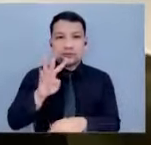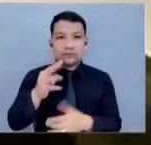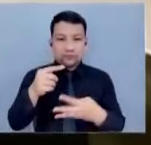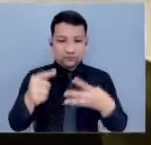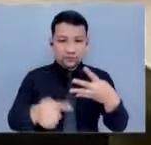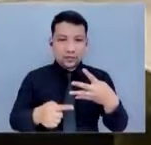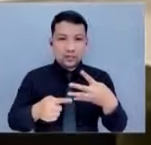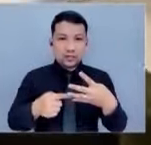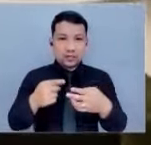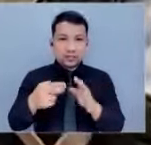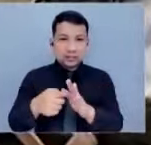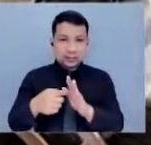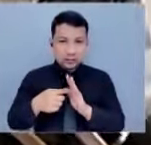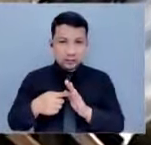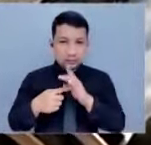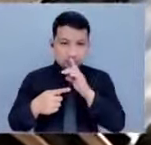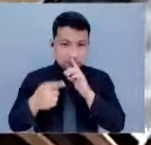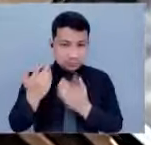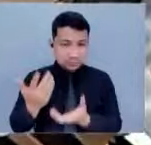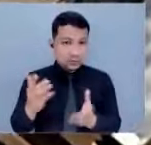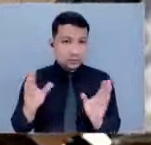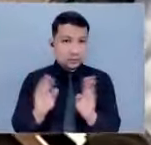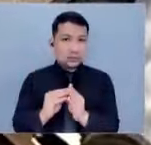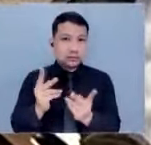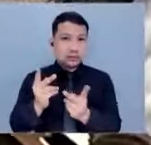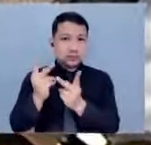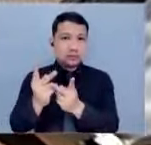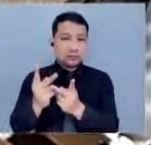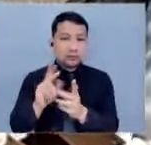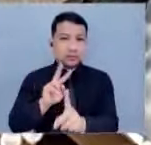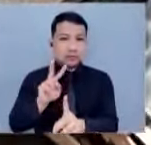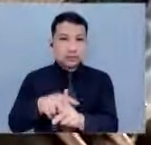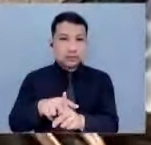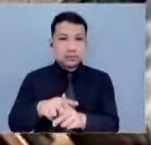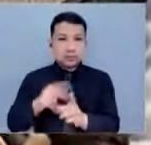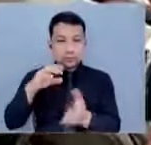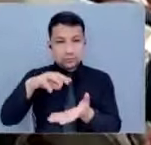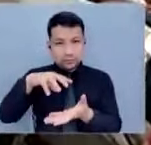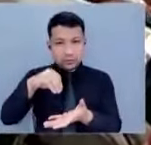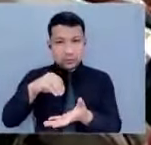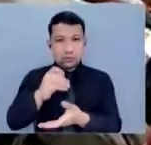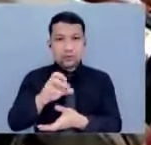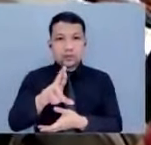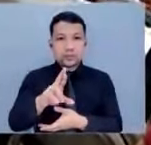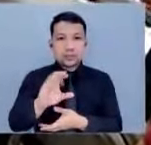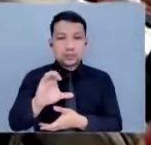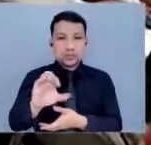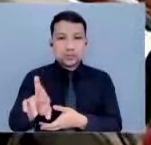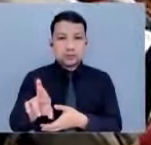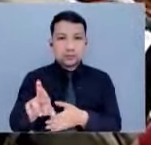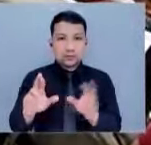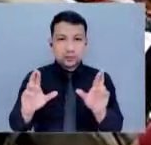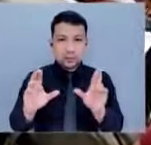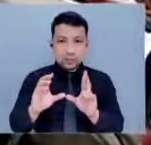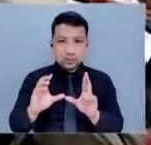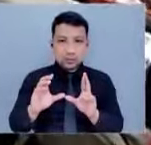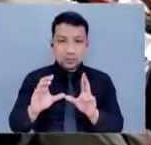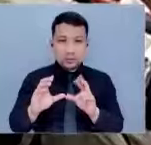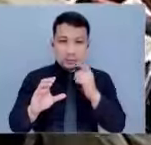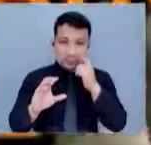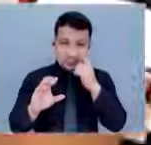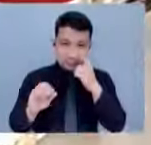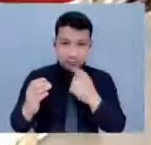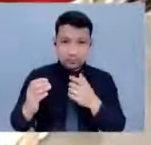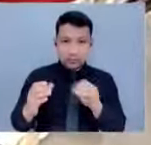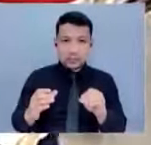ng LTFRB. Kabilang ang petition for consolidation at photocopies ng ORCR, pruweba ng kooperatiba o korporasyon at